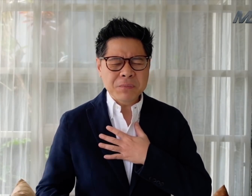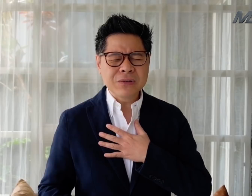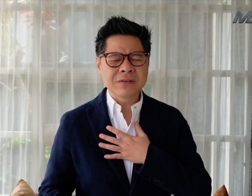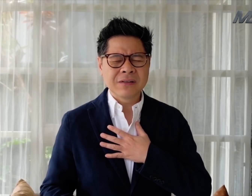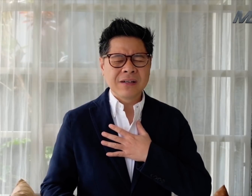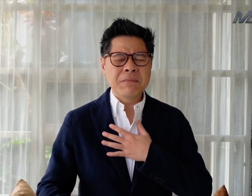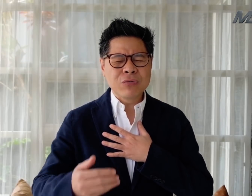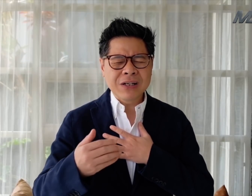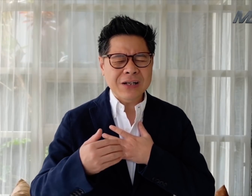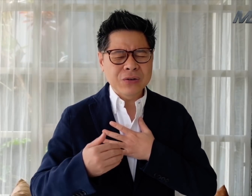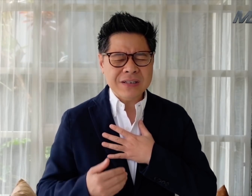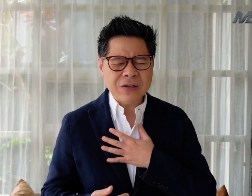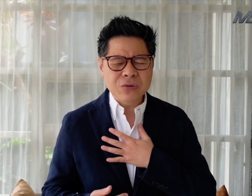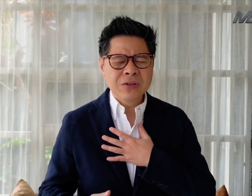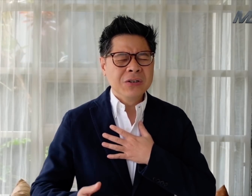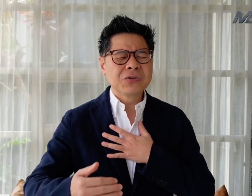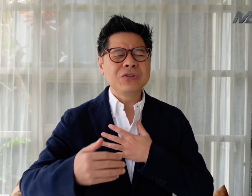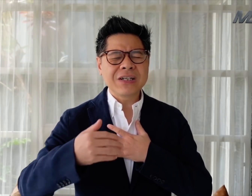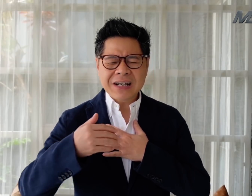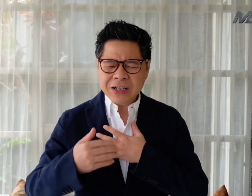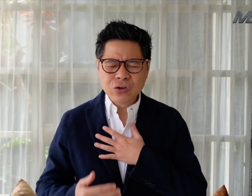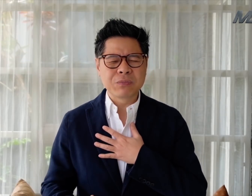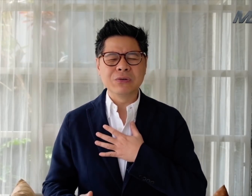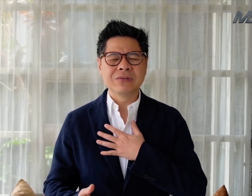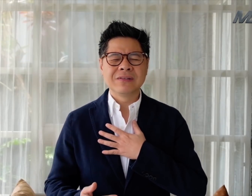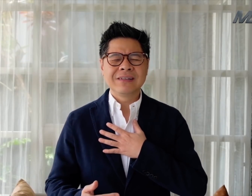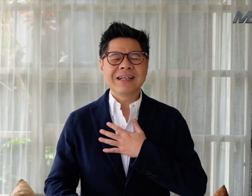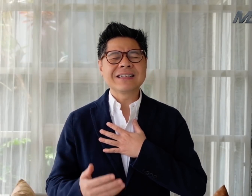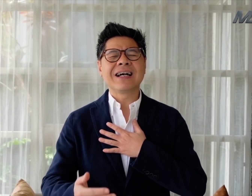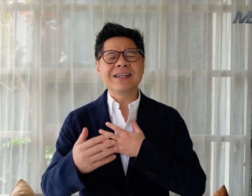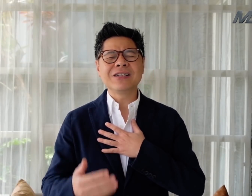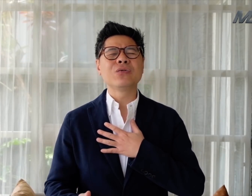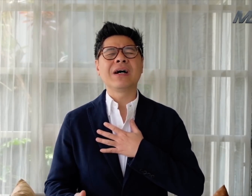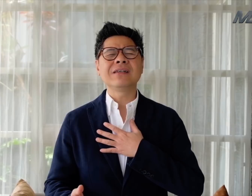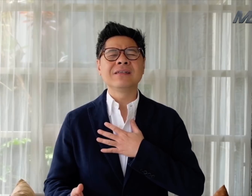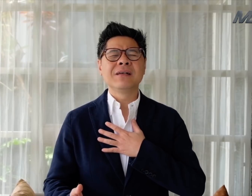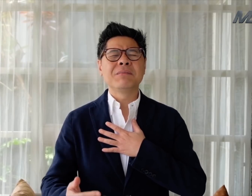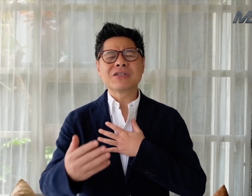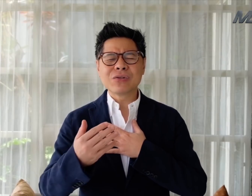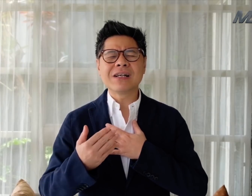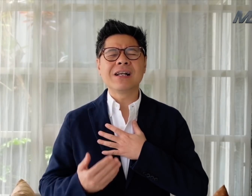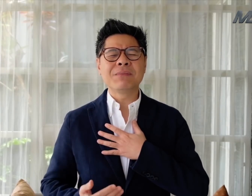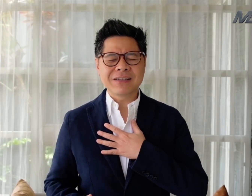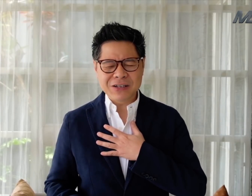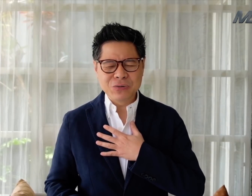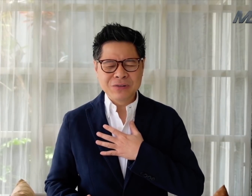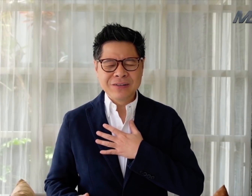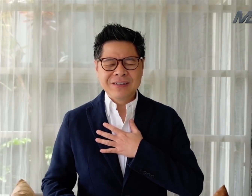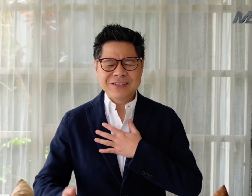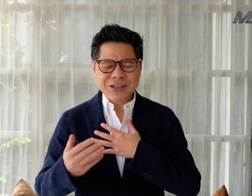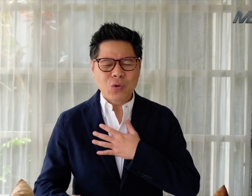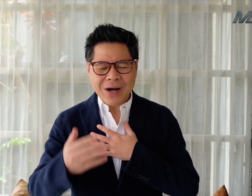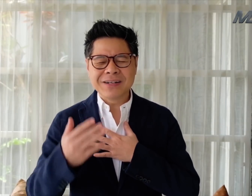minta ampun. Ampunilah dosaku, sucikan hidupku. Dan saat ini Tuhan, masuklah dalam